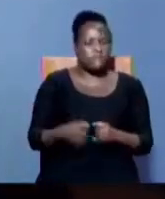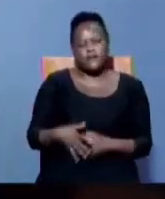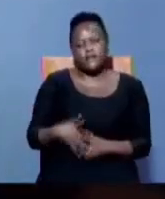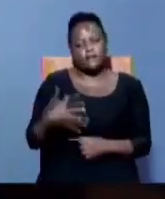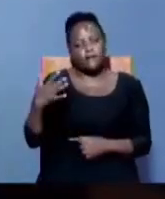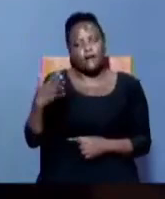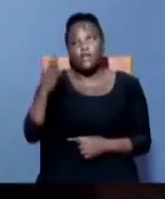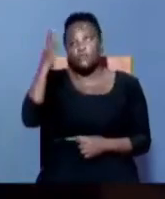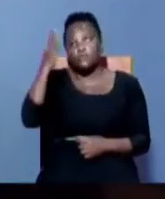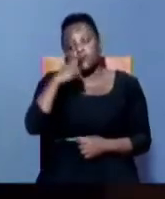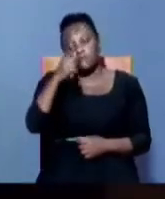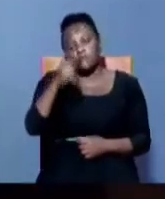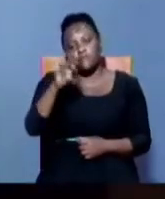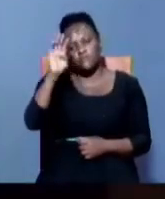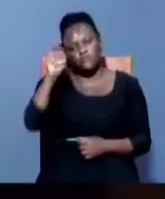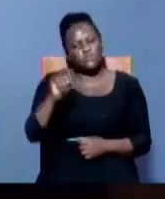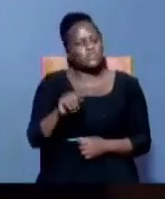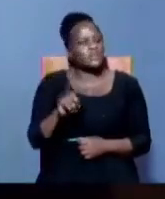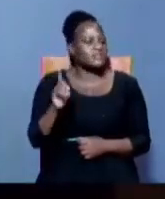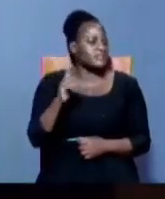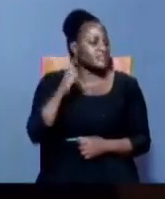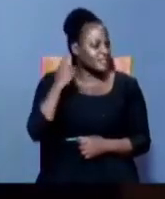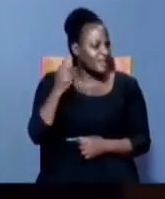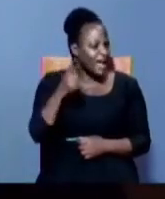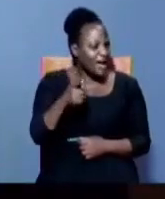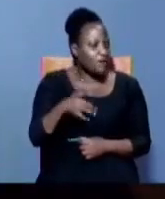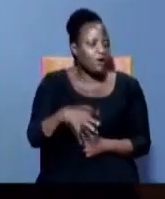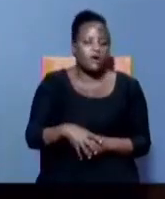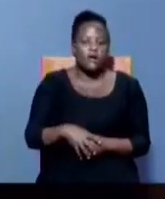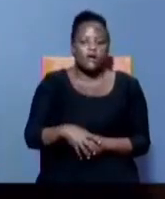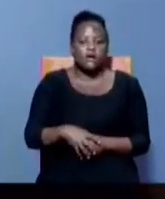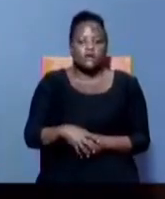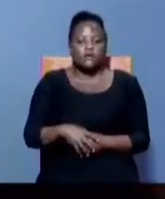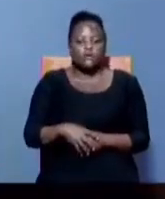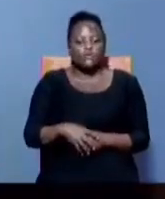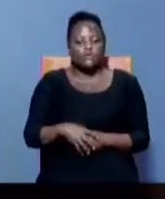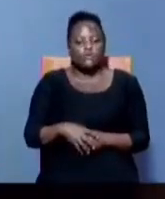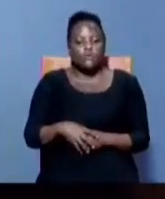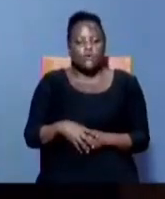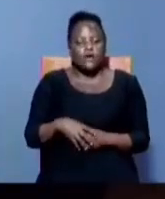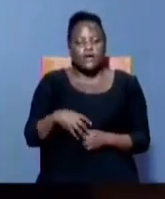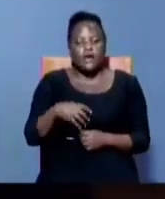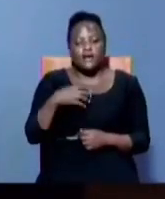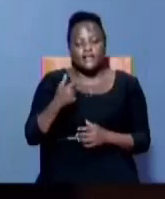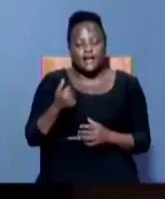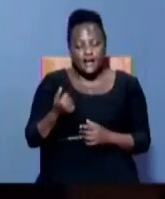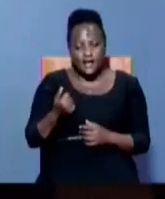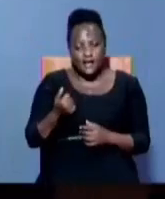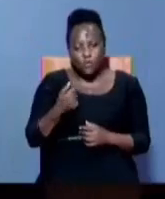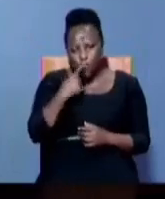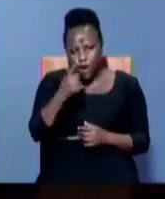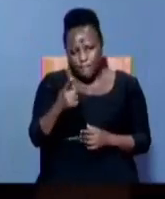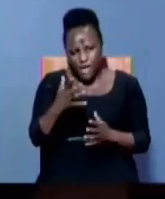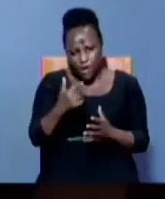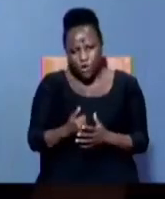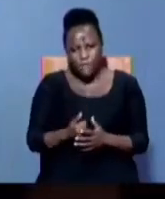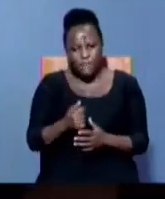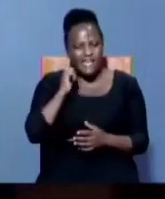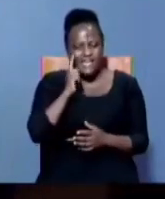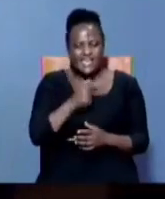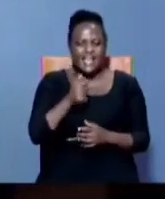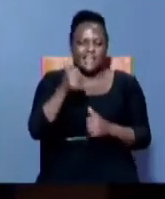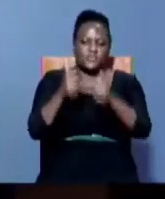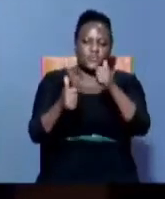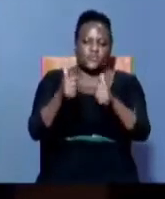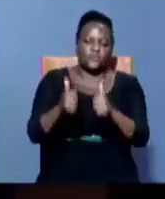uasi, ila nataka niwaokoe, sio tu wao na watakaofuata. Waambie hao wana wa Lawi, kila kiongozi wa hiyo kabila ya